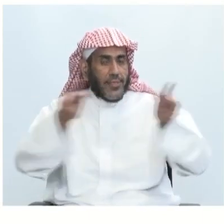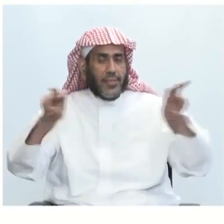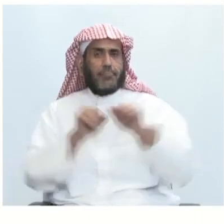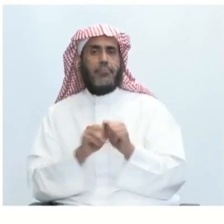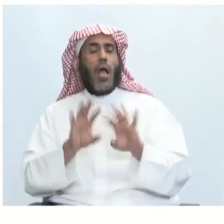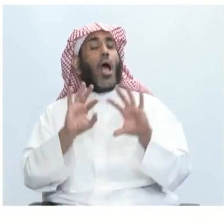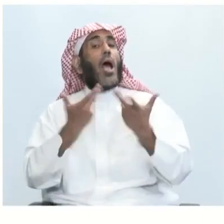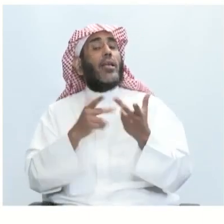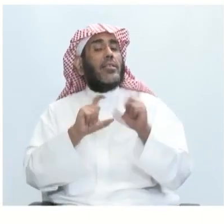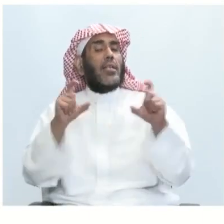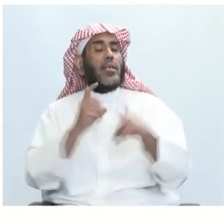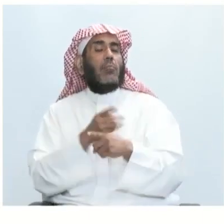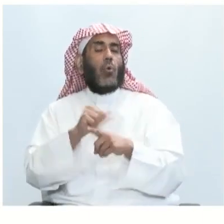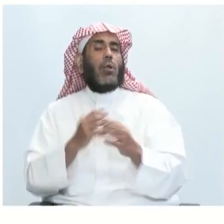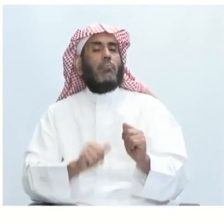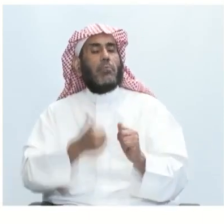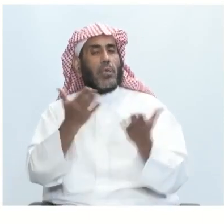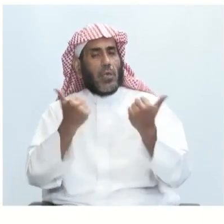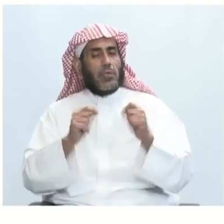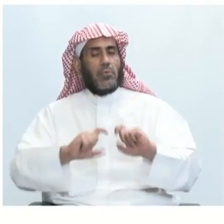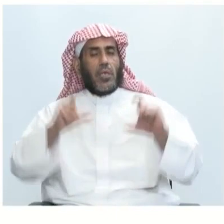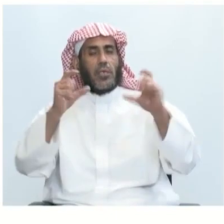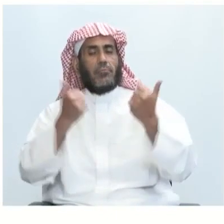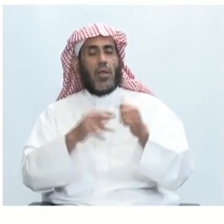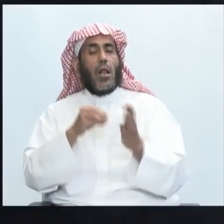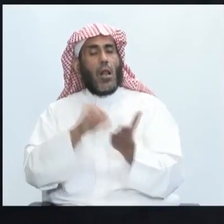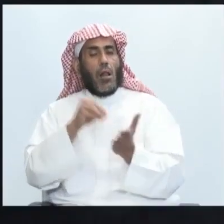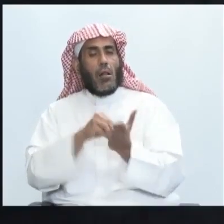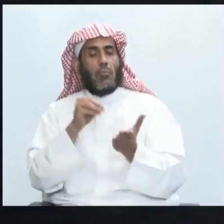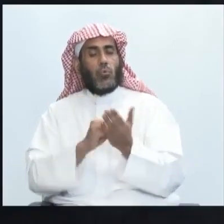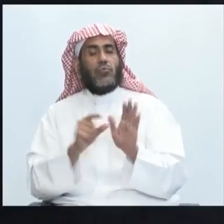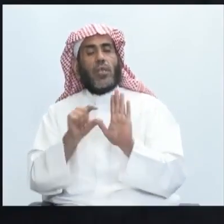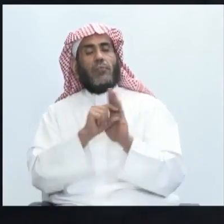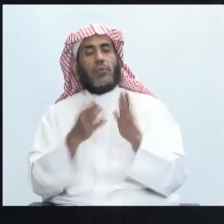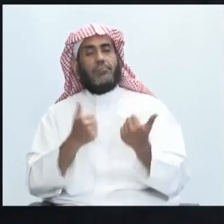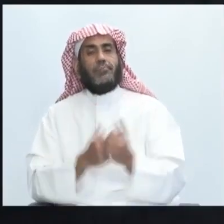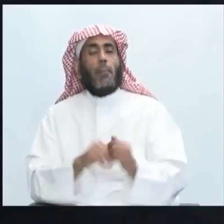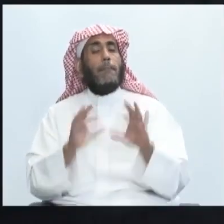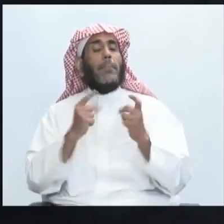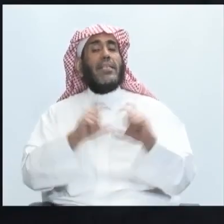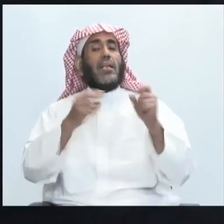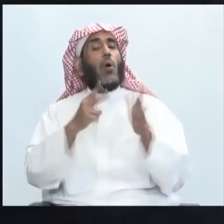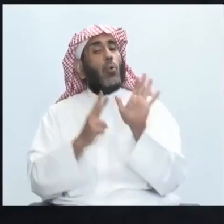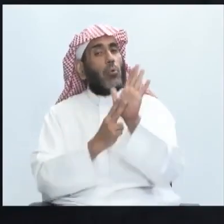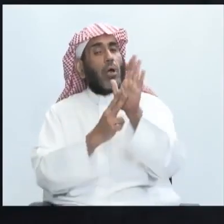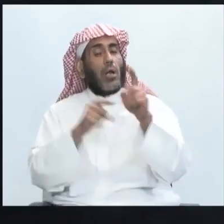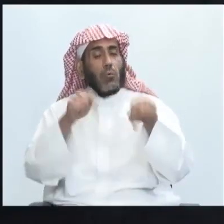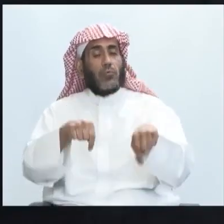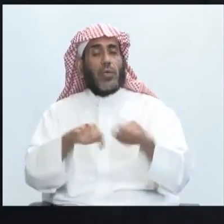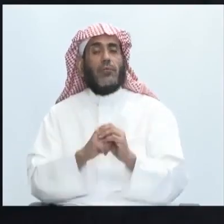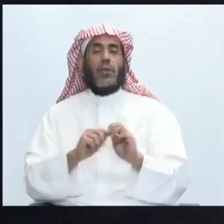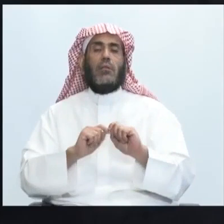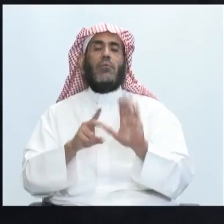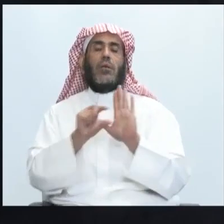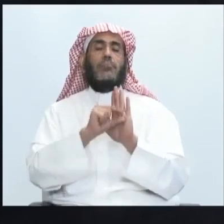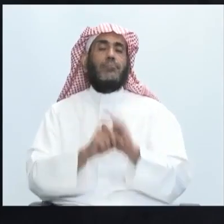اين هو الدليل بامكانك ان تاتي بالدليل الموجود في هذه الفقره ما الدليل او البرهان الموجود في هذه